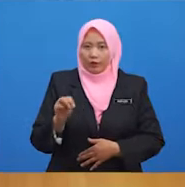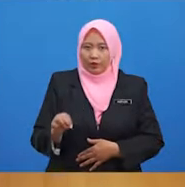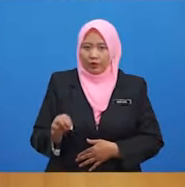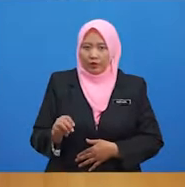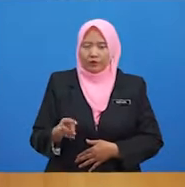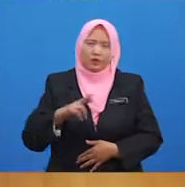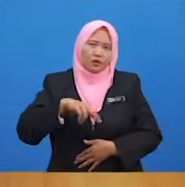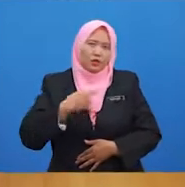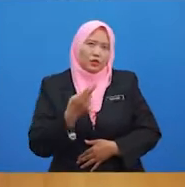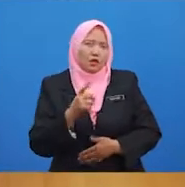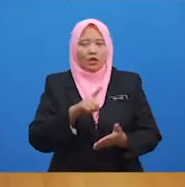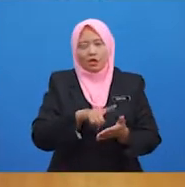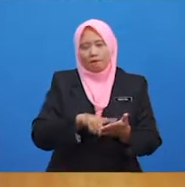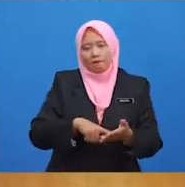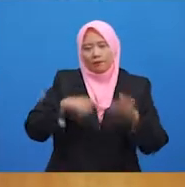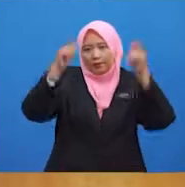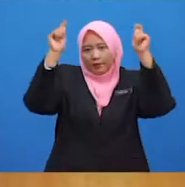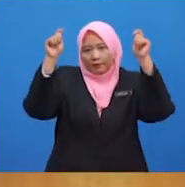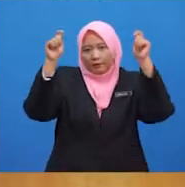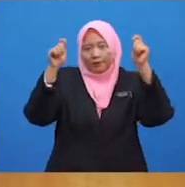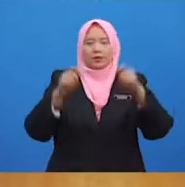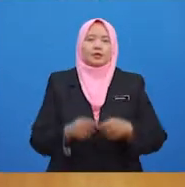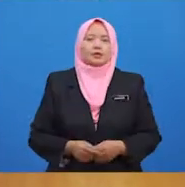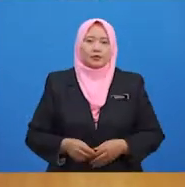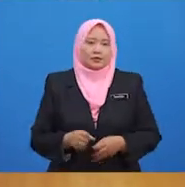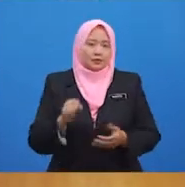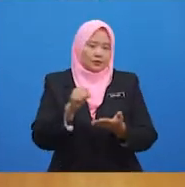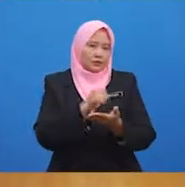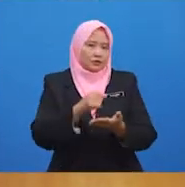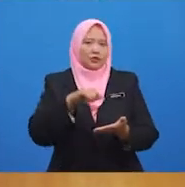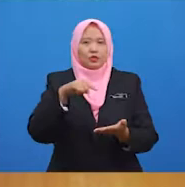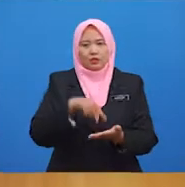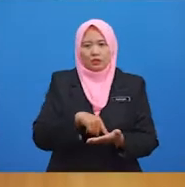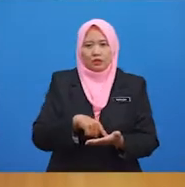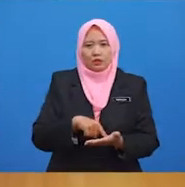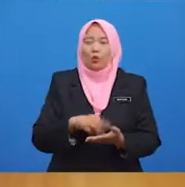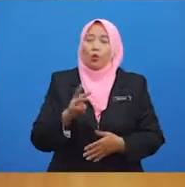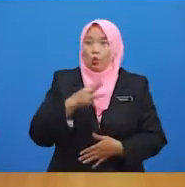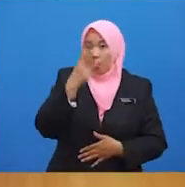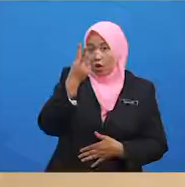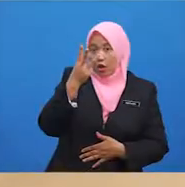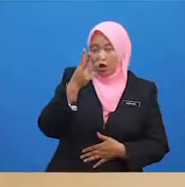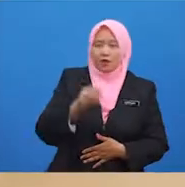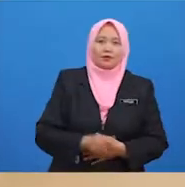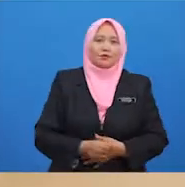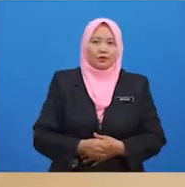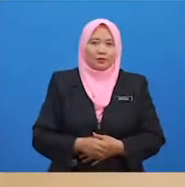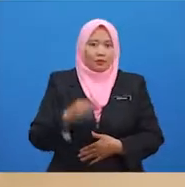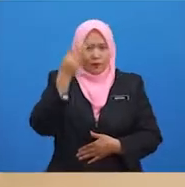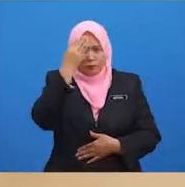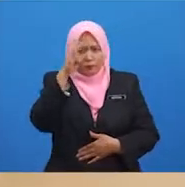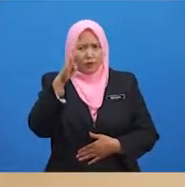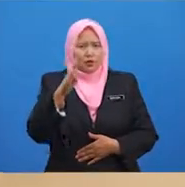mengagak apakah tema sajak ini? Wah, hebat murid-murid. Tema sajak